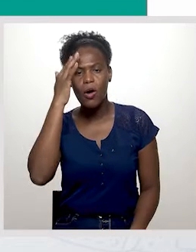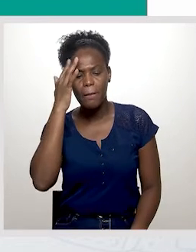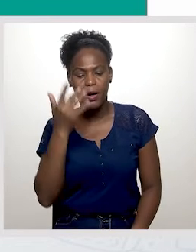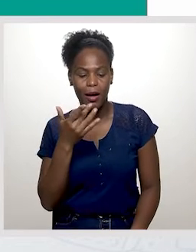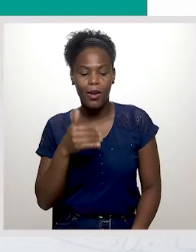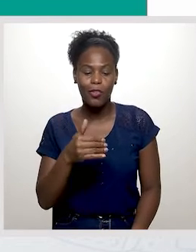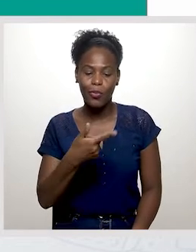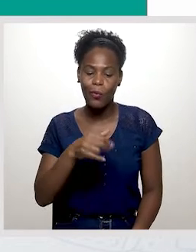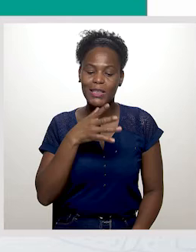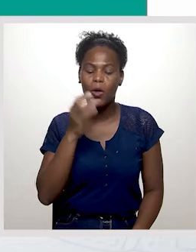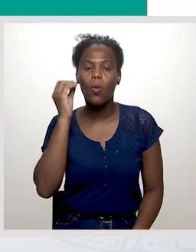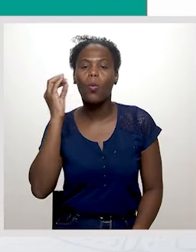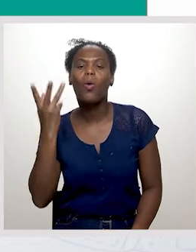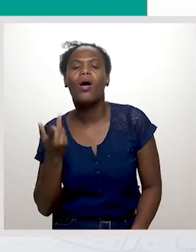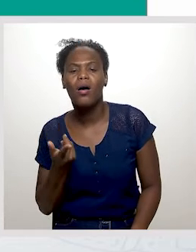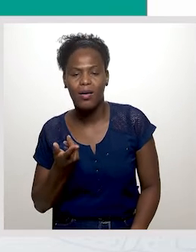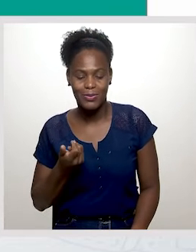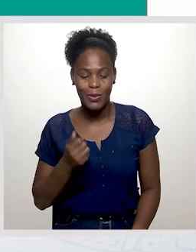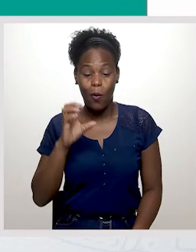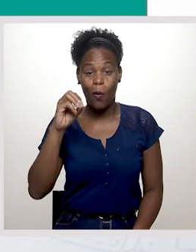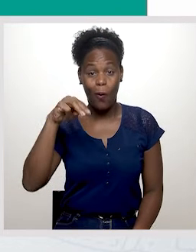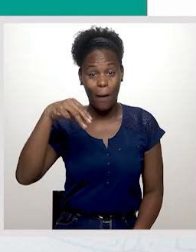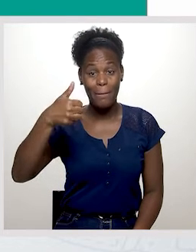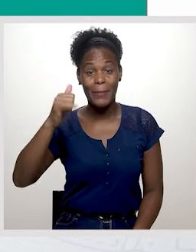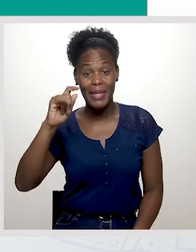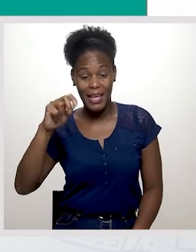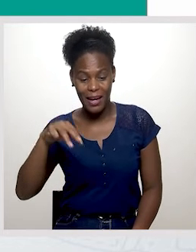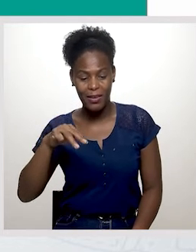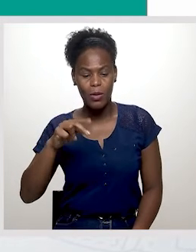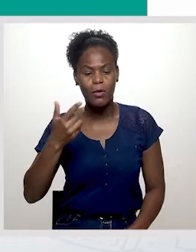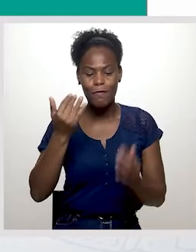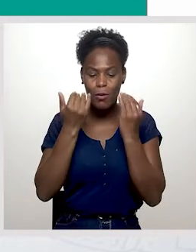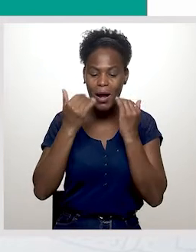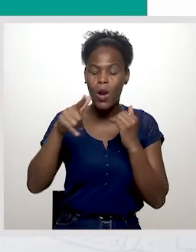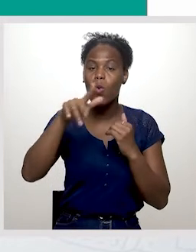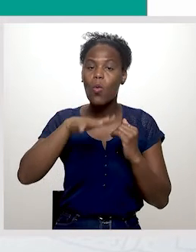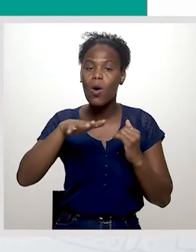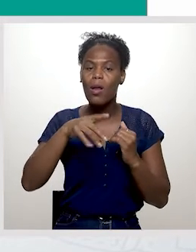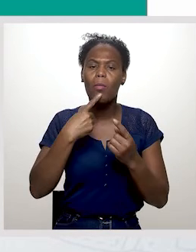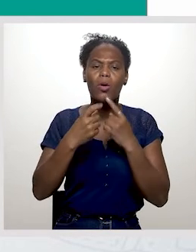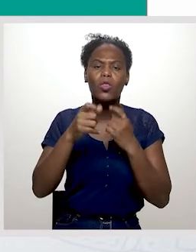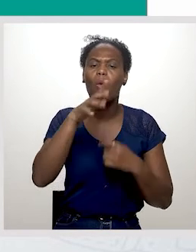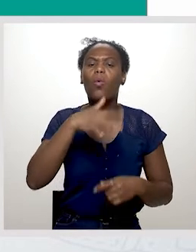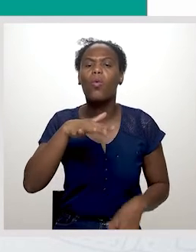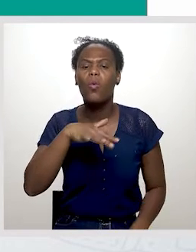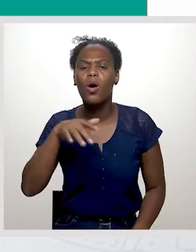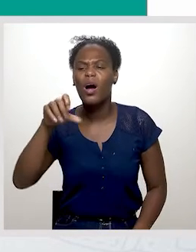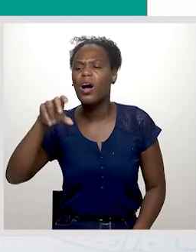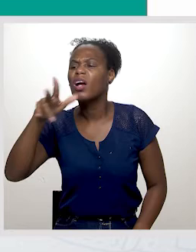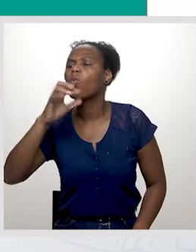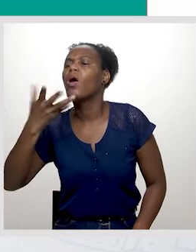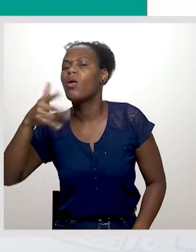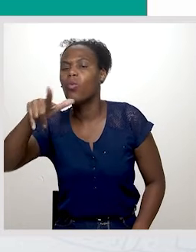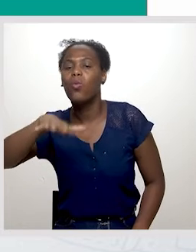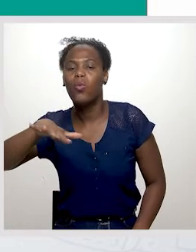va dire combien. Pour s'informer sur le lieu, on va demander où, à quel endroit.